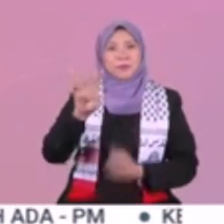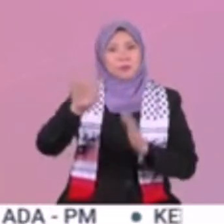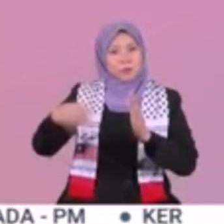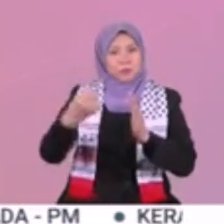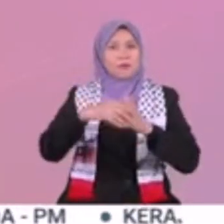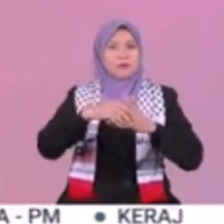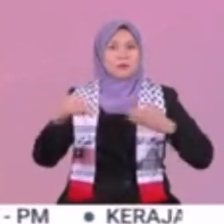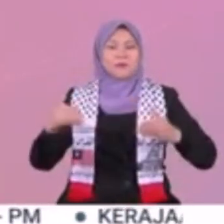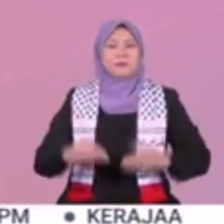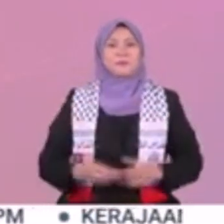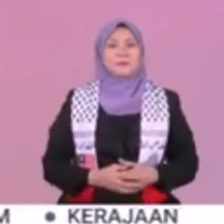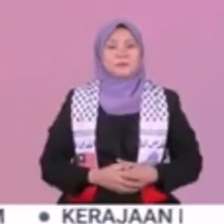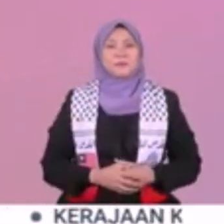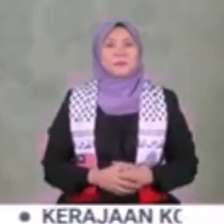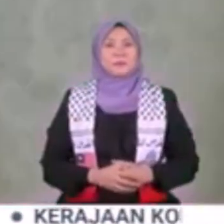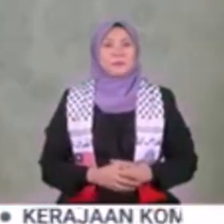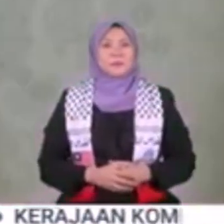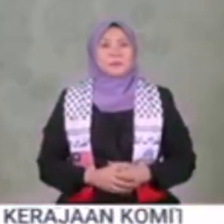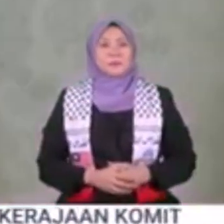RM4.374 juta.